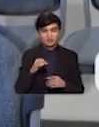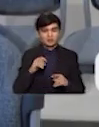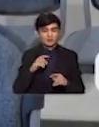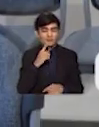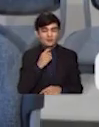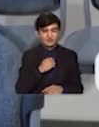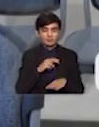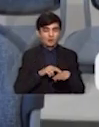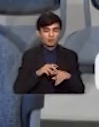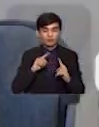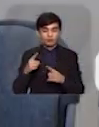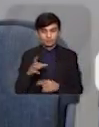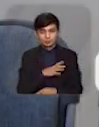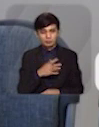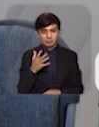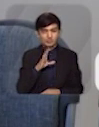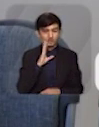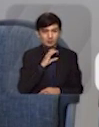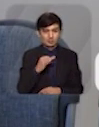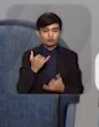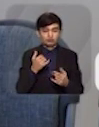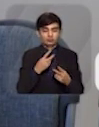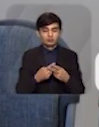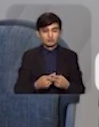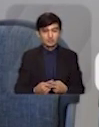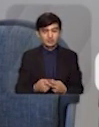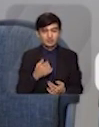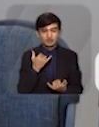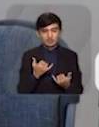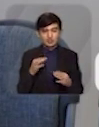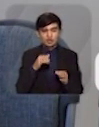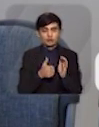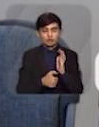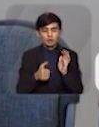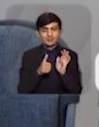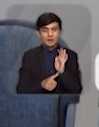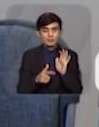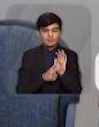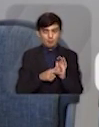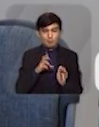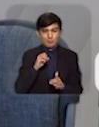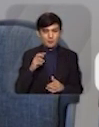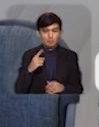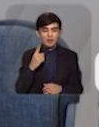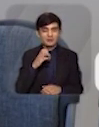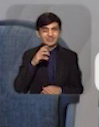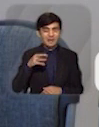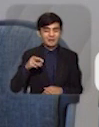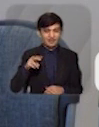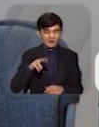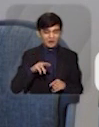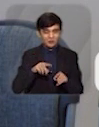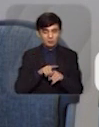әкеткен болатын. Қазір олар қамауда. Әкімшілік кодекстің 667-ші бабының бірінші бөлігіне сәйкес